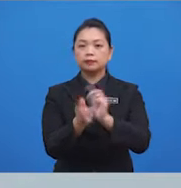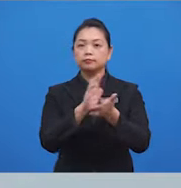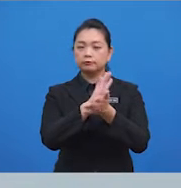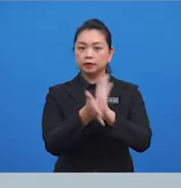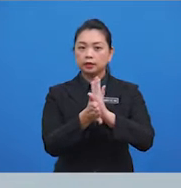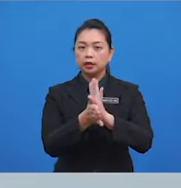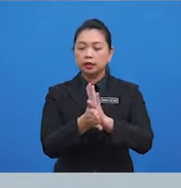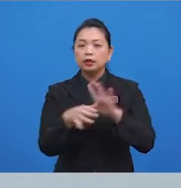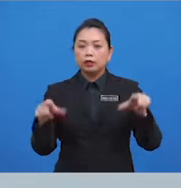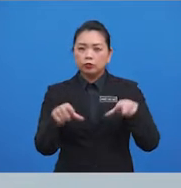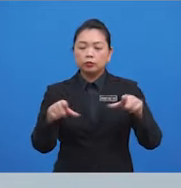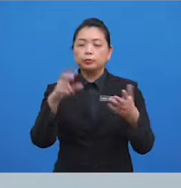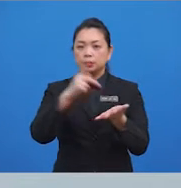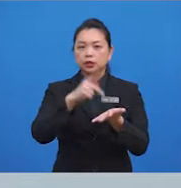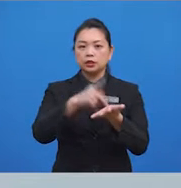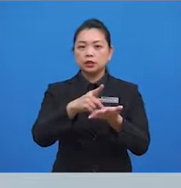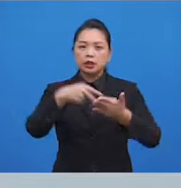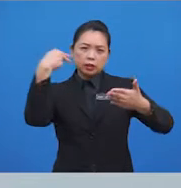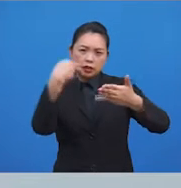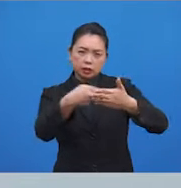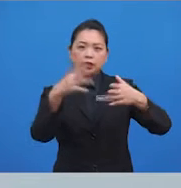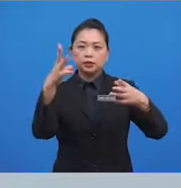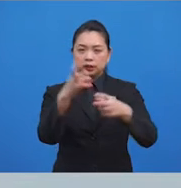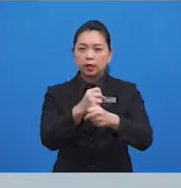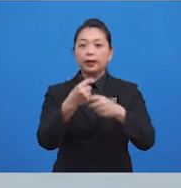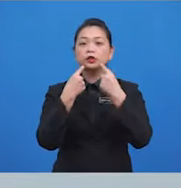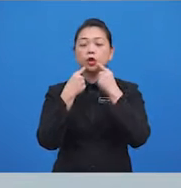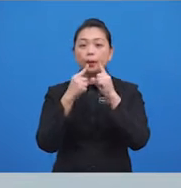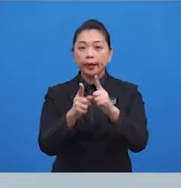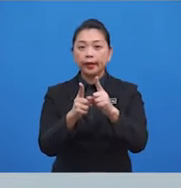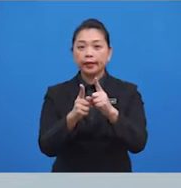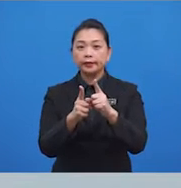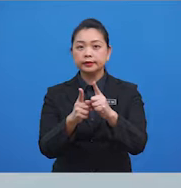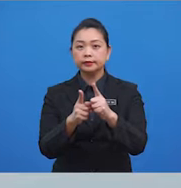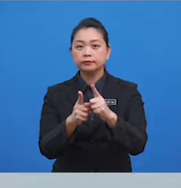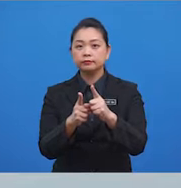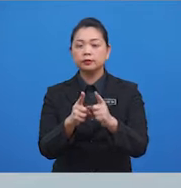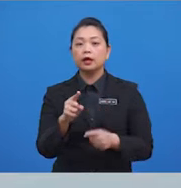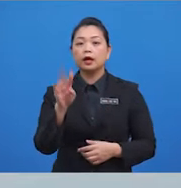Seterusnya, lakukan pengiraan hingga mendapat jawapan terakhir iaitu